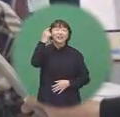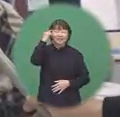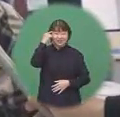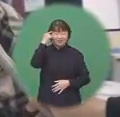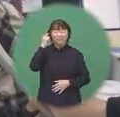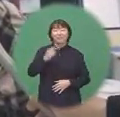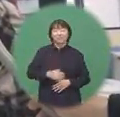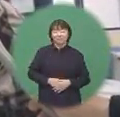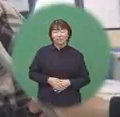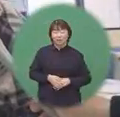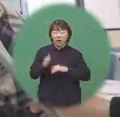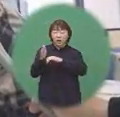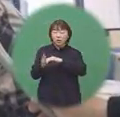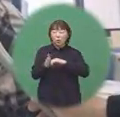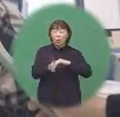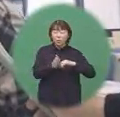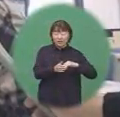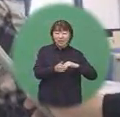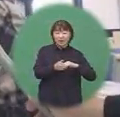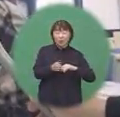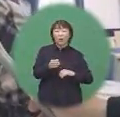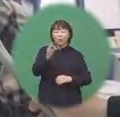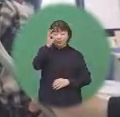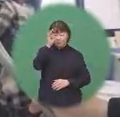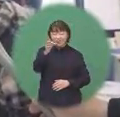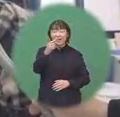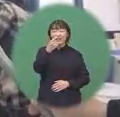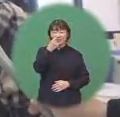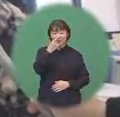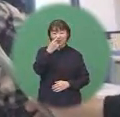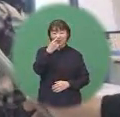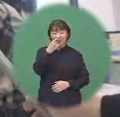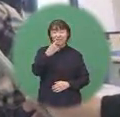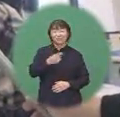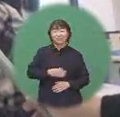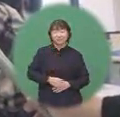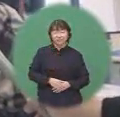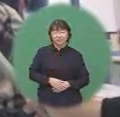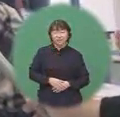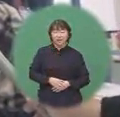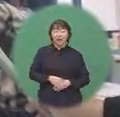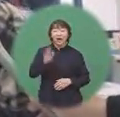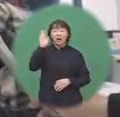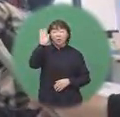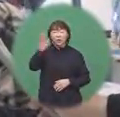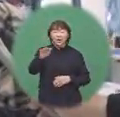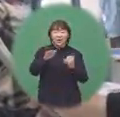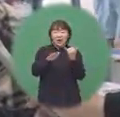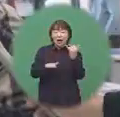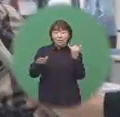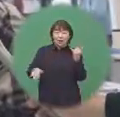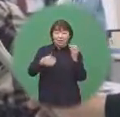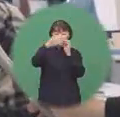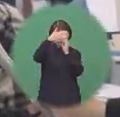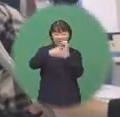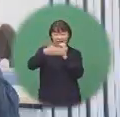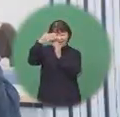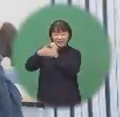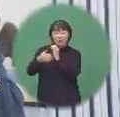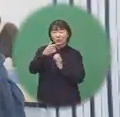料理のレシピとかそういうのを見ているので、あと孫の写真を撮りたいと思って